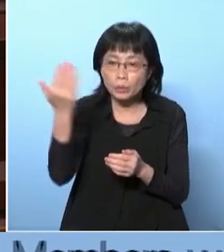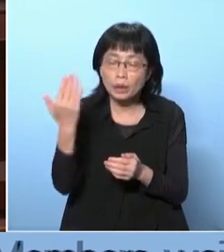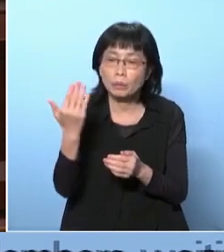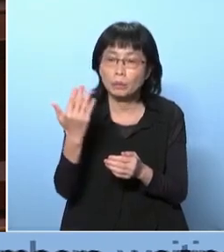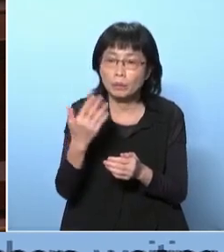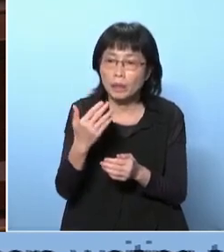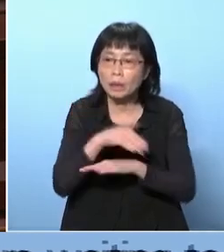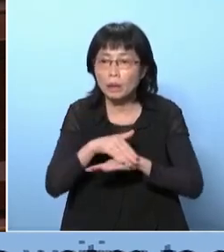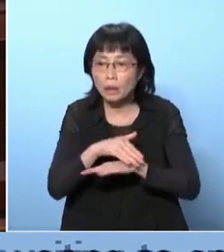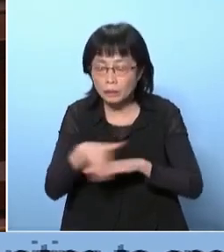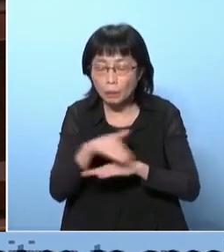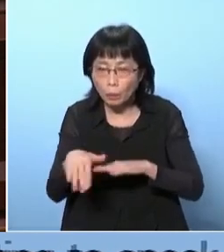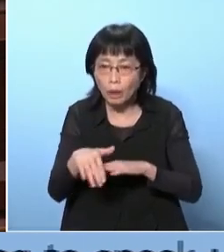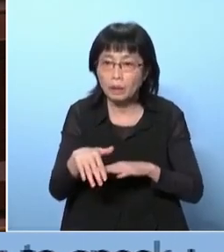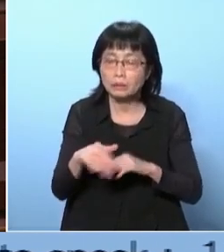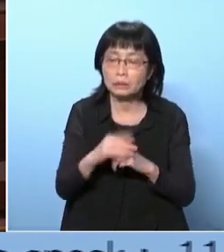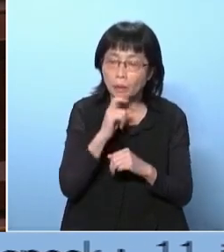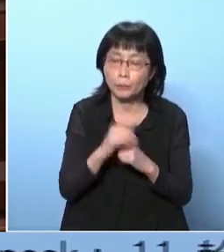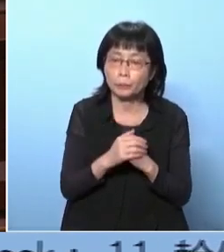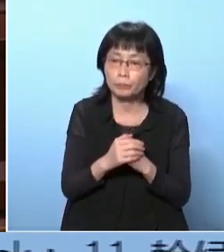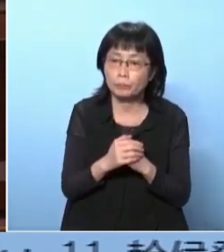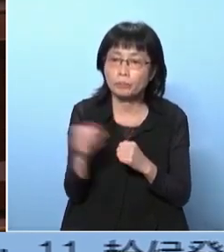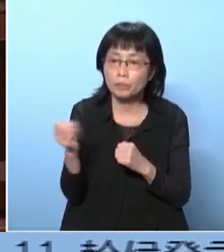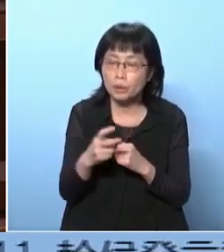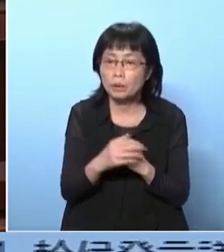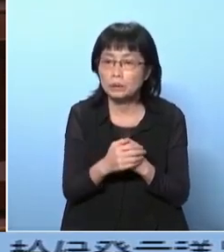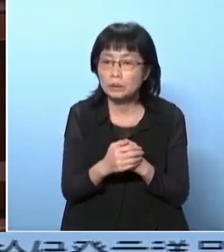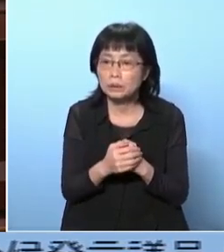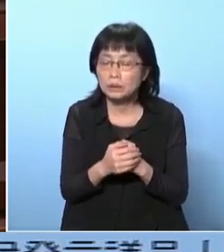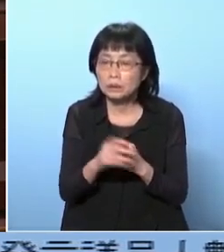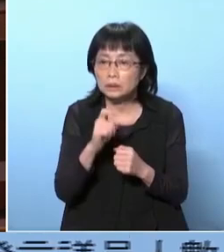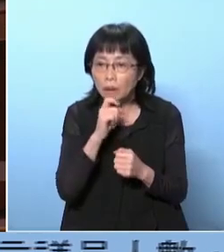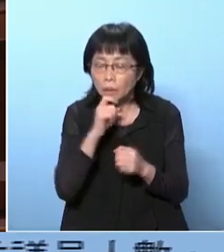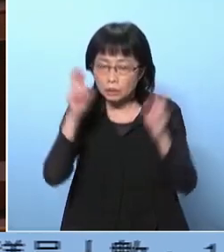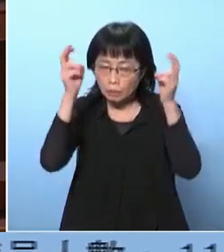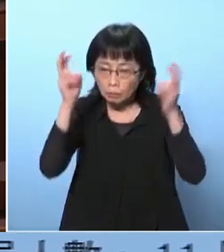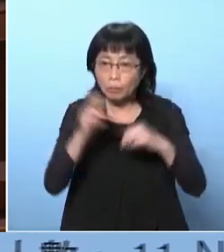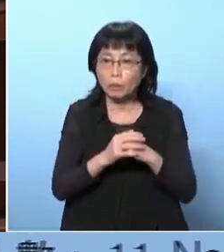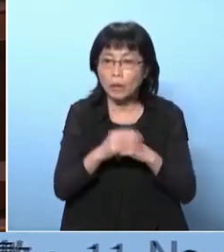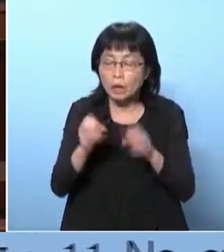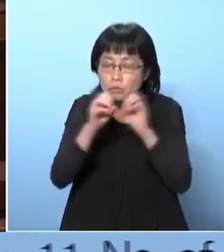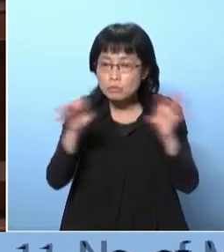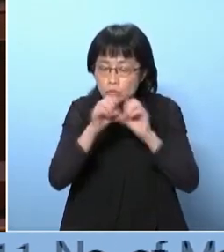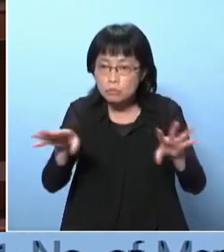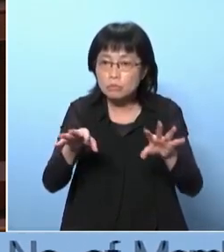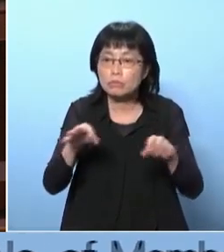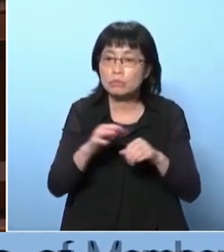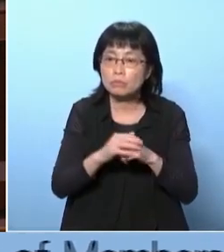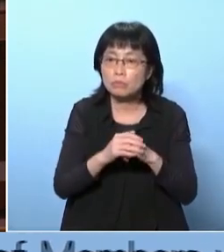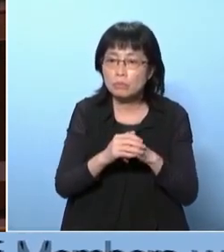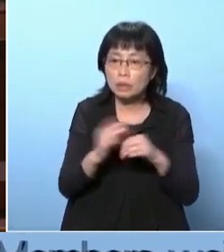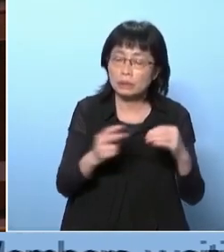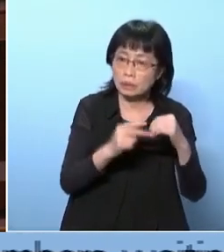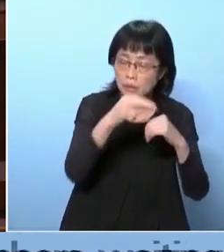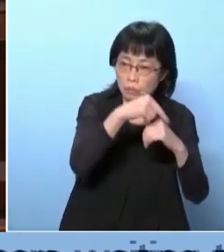時香港旅遊發展局亦透過紫赤自然就在香港的全年宣傳平台，以登山